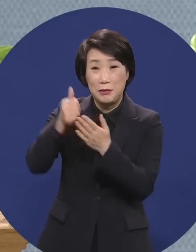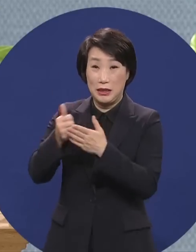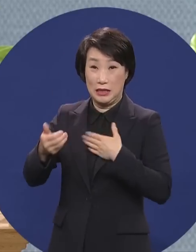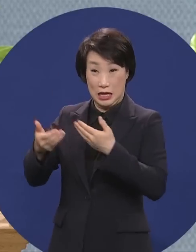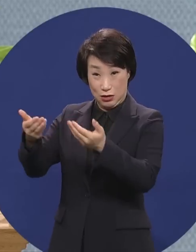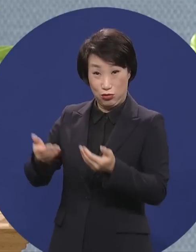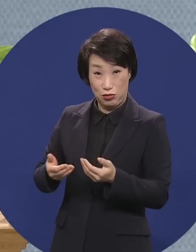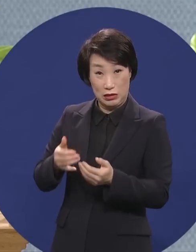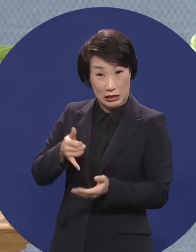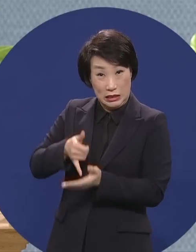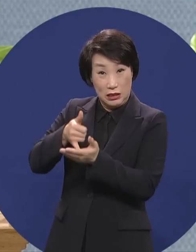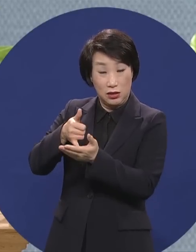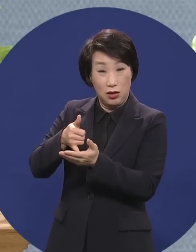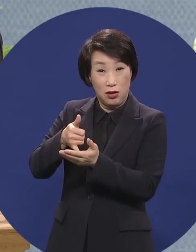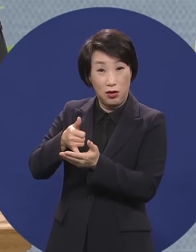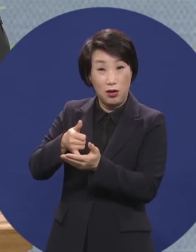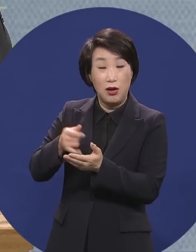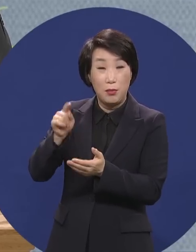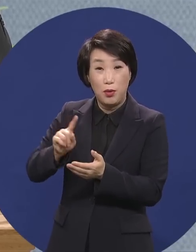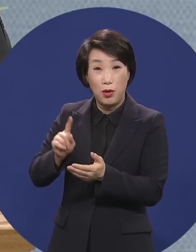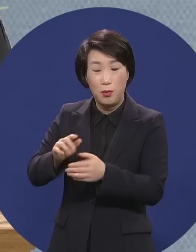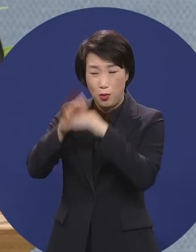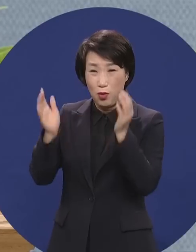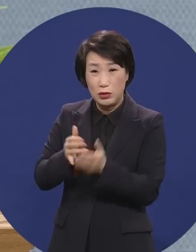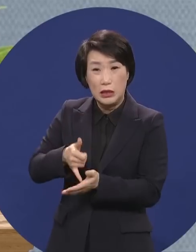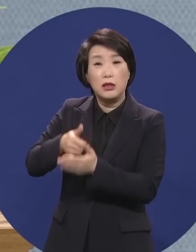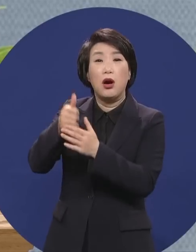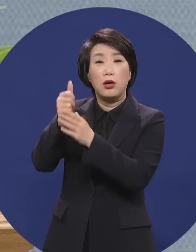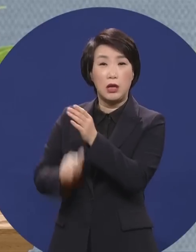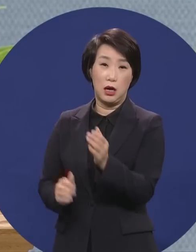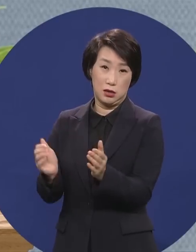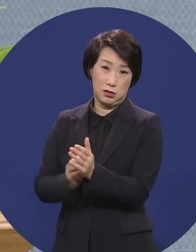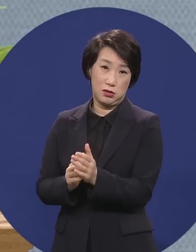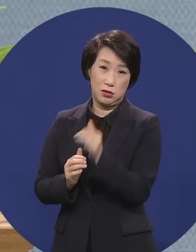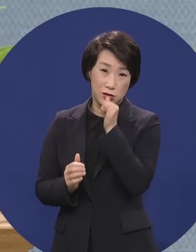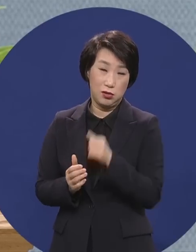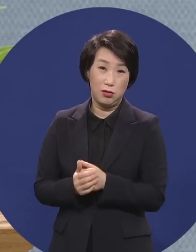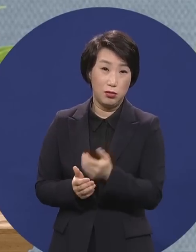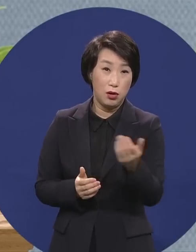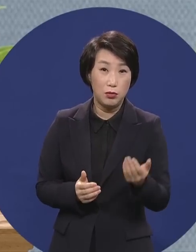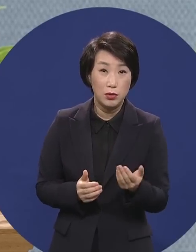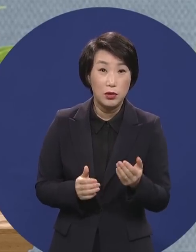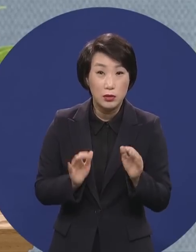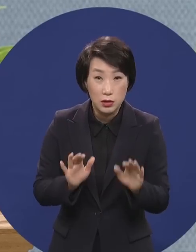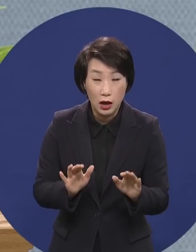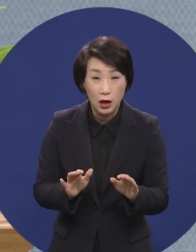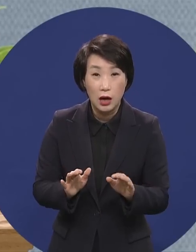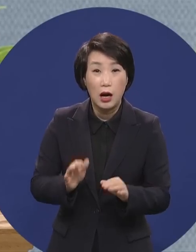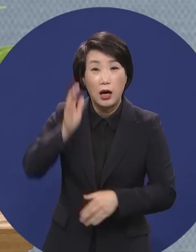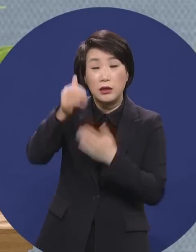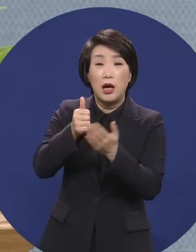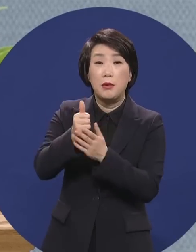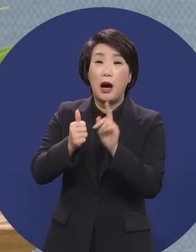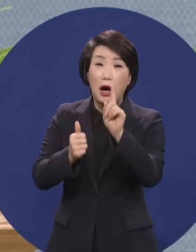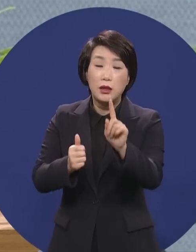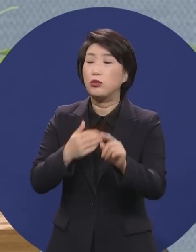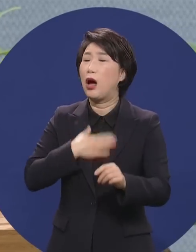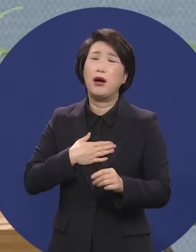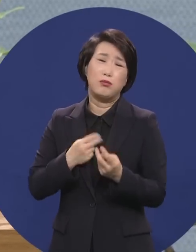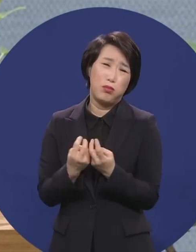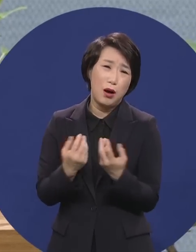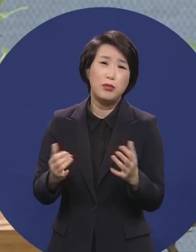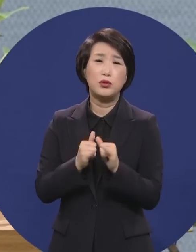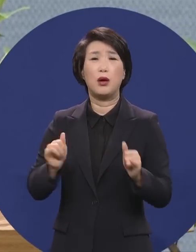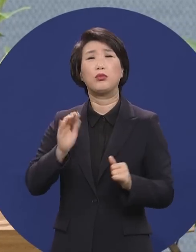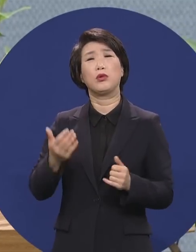주신 인격은 전인격 타락이 되었으므로 단 하나도 하나님을 알 수 없는